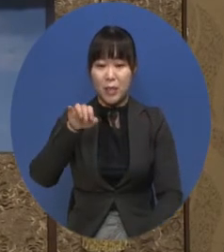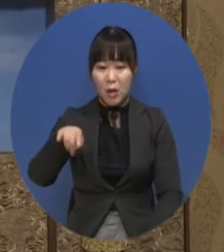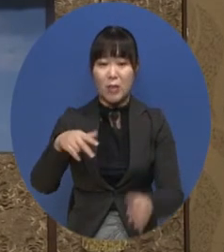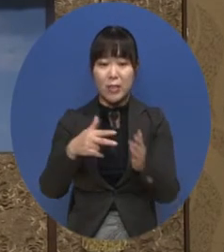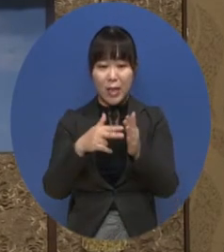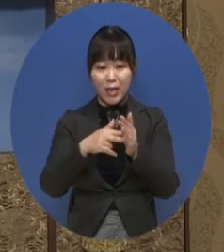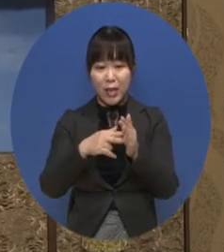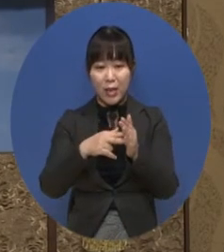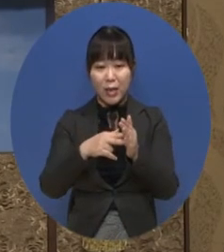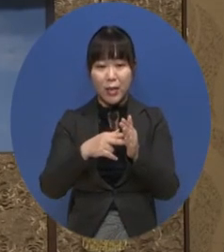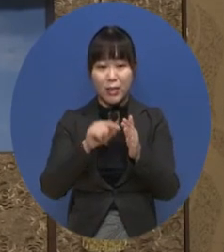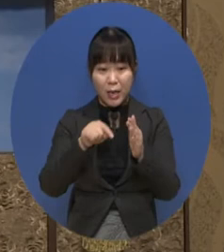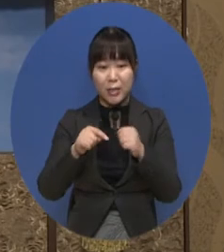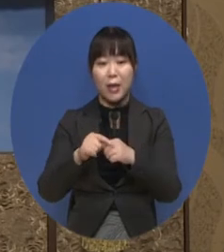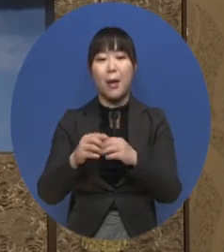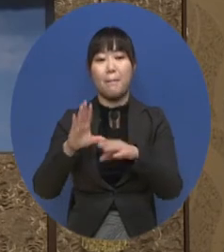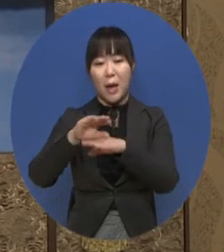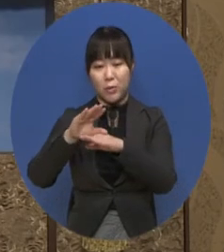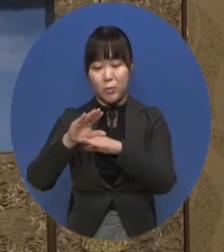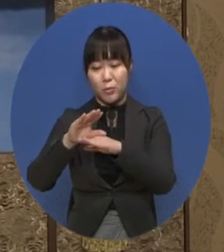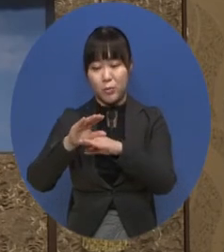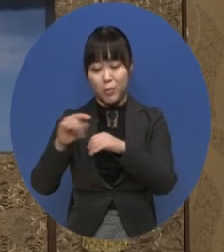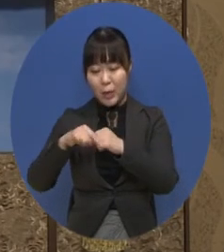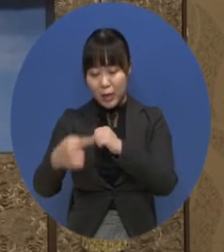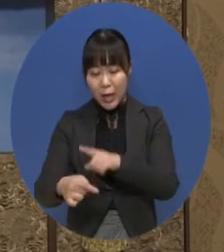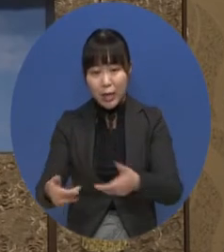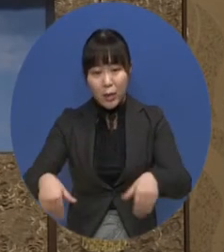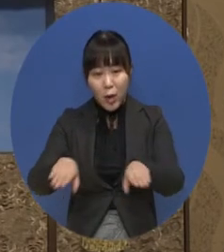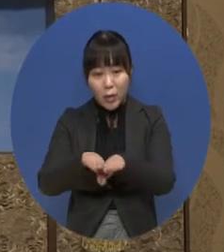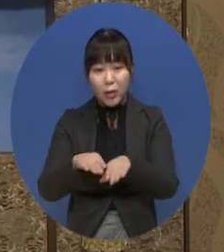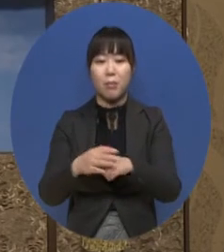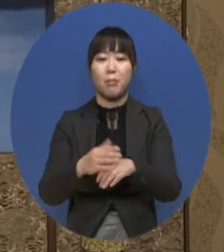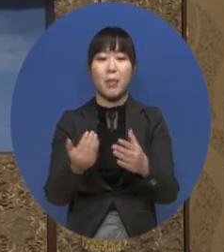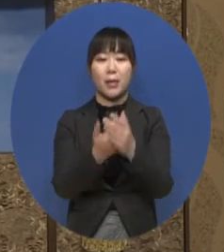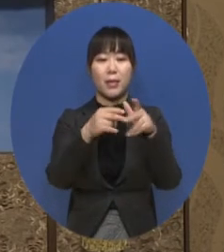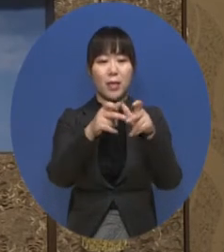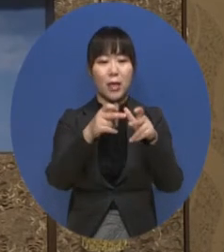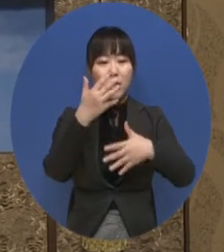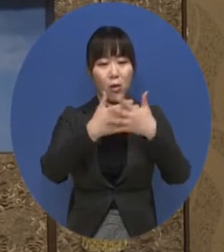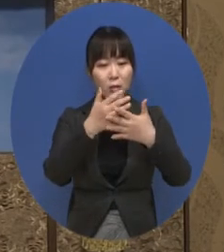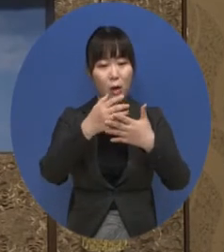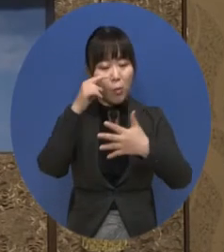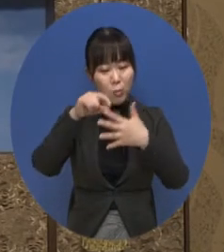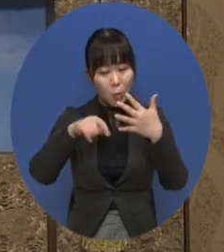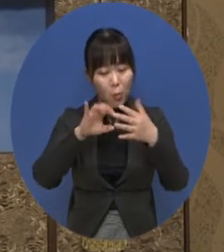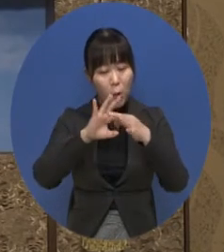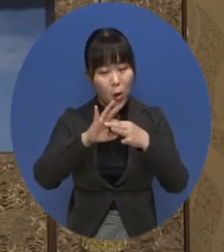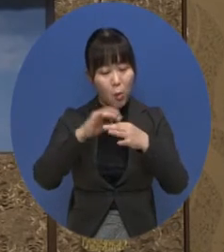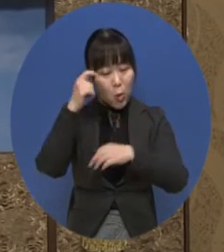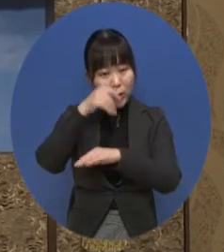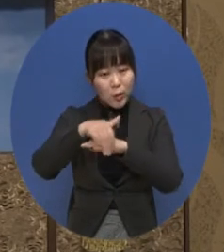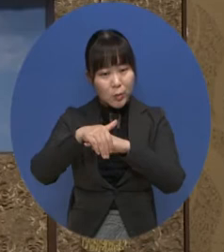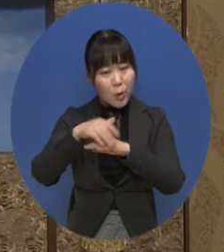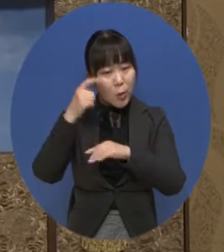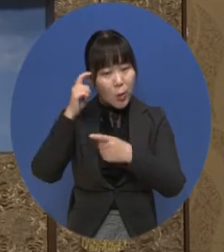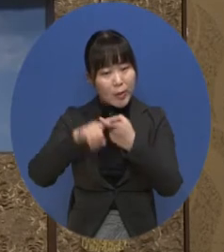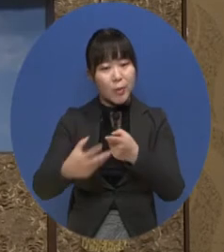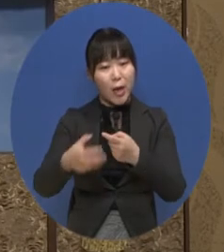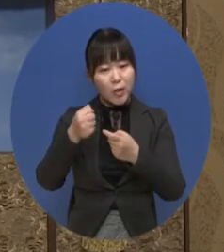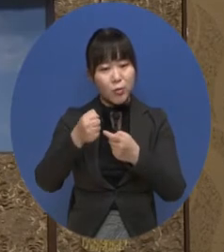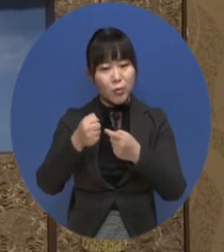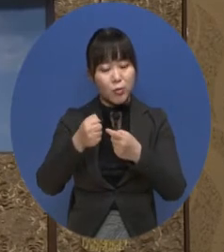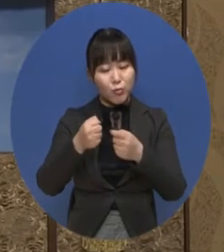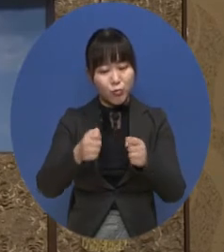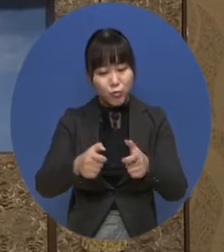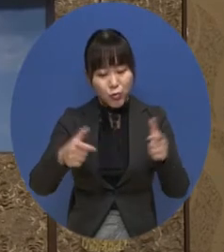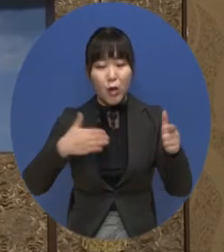산하 공공기관이 발달장애인 영상 콘텐츠에 관심을 갖고 네. 새로운 사업을 확장을 하게 되었고요. 그 사업에